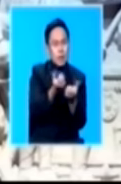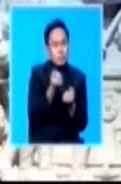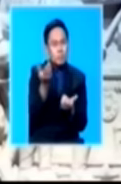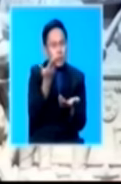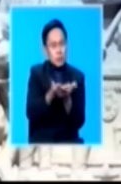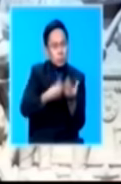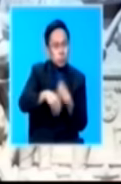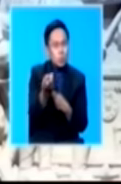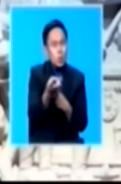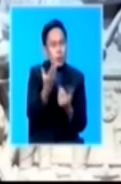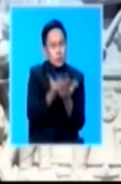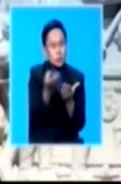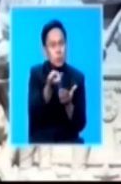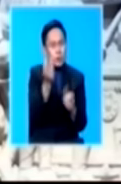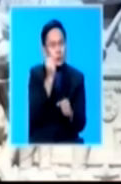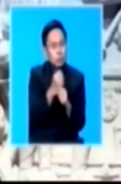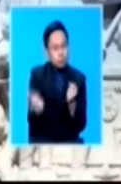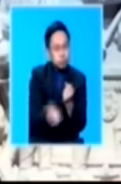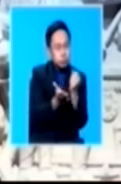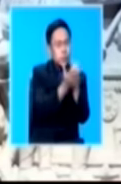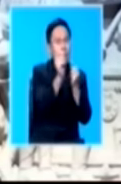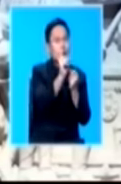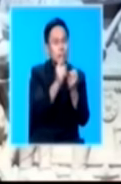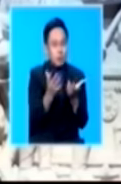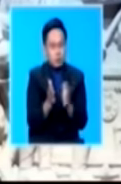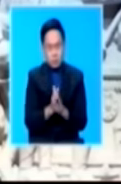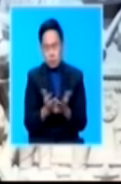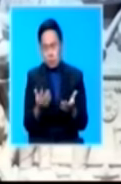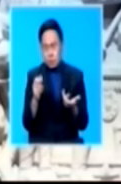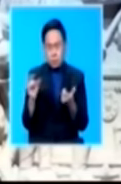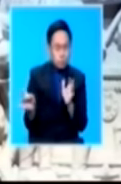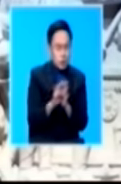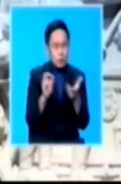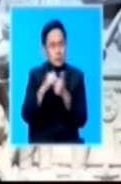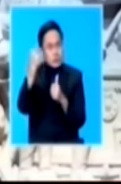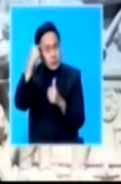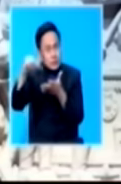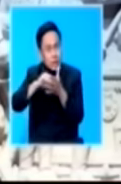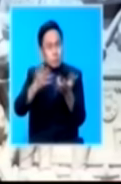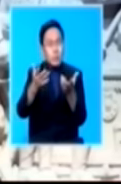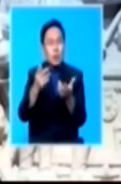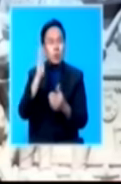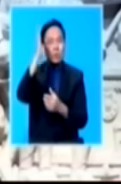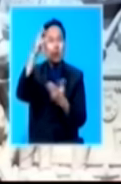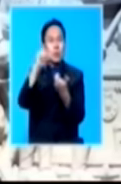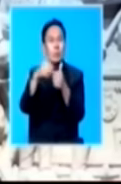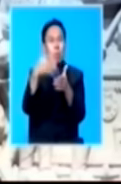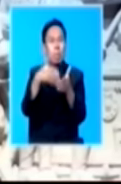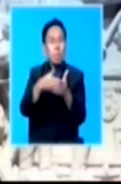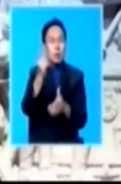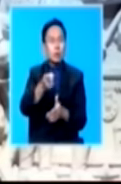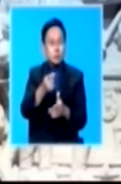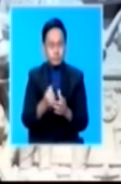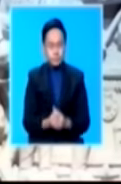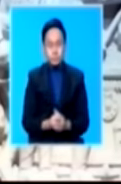มันถึงจะไม่มีปัญหาในอนาคตนะเดี๋ยวเราก็ติดจับตัวเองครับอีกแล้ววันหน้าถ้าเราไม่ทำวันนี้นะครับในส่วนของการละเมิดท